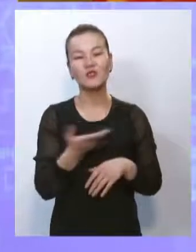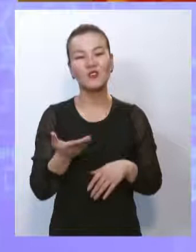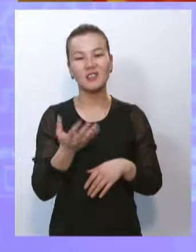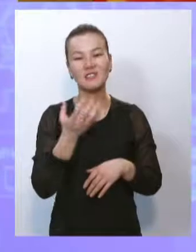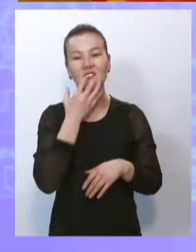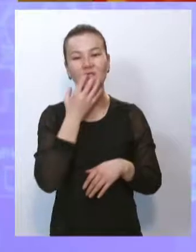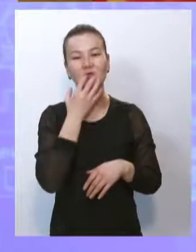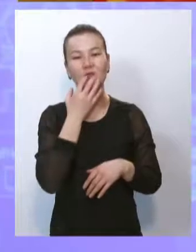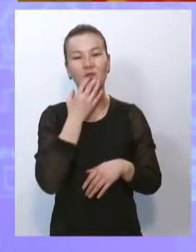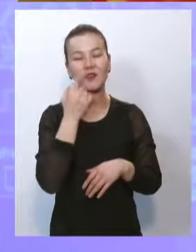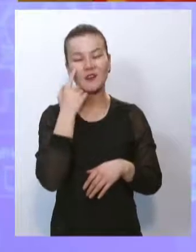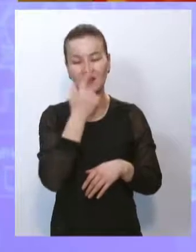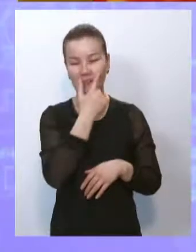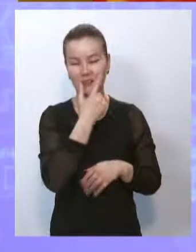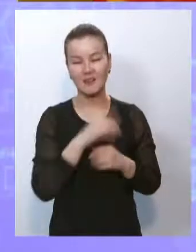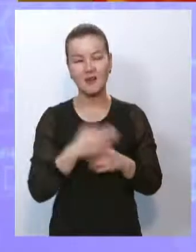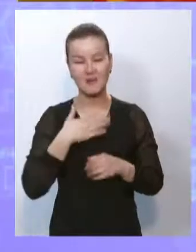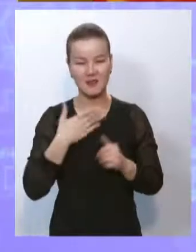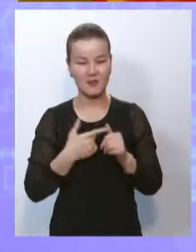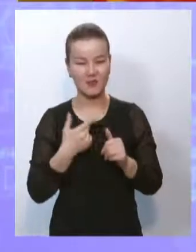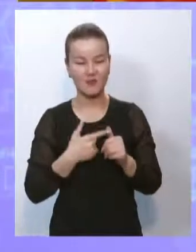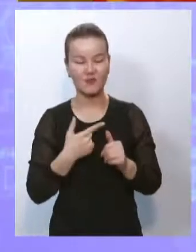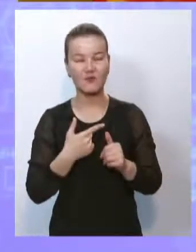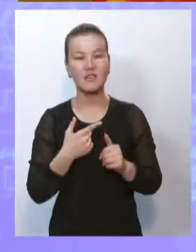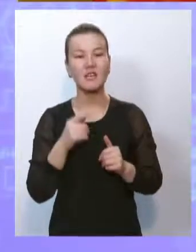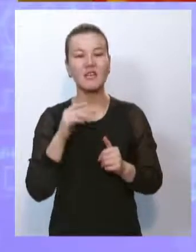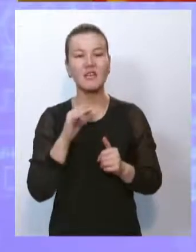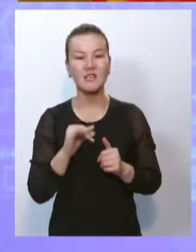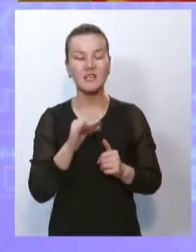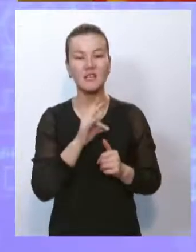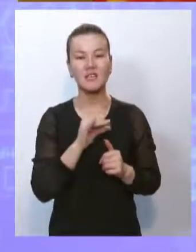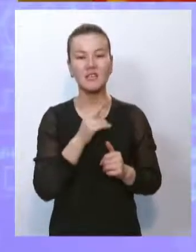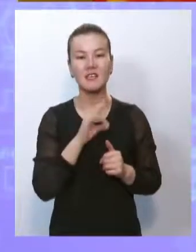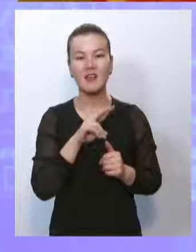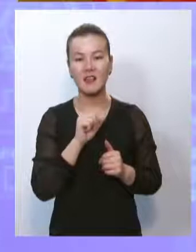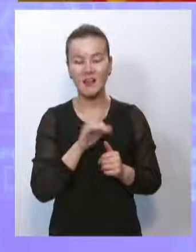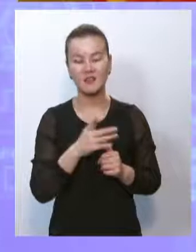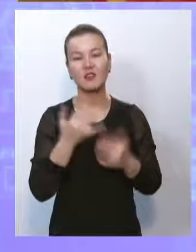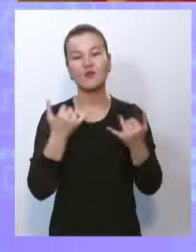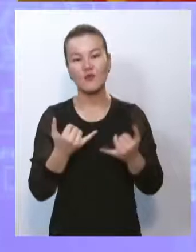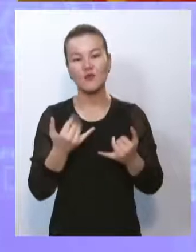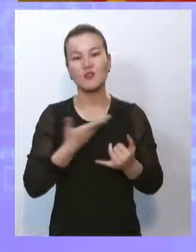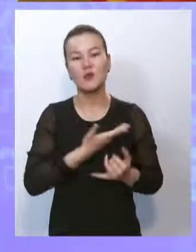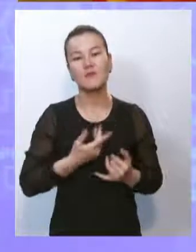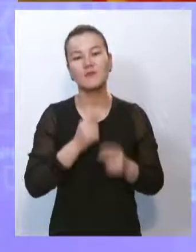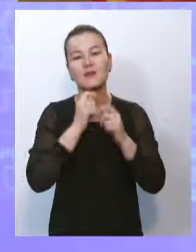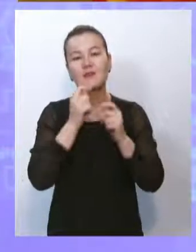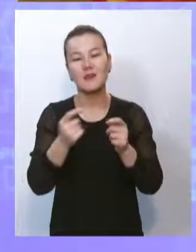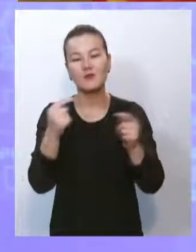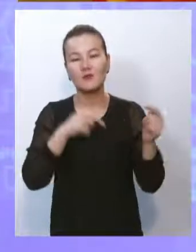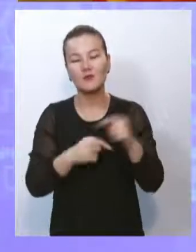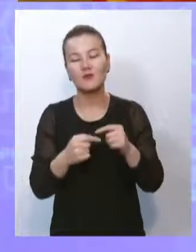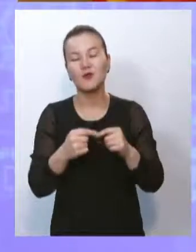и сердец меня зовут ирина николаевна надеюсь что сегодня мы подарим друг другу только приятные